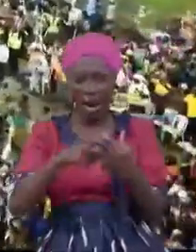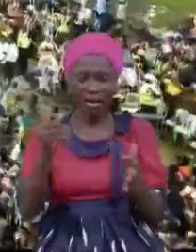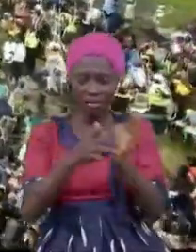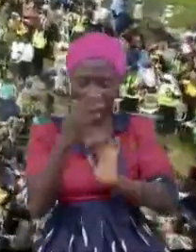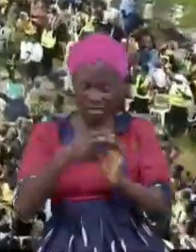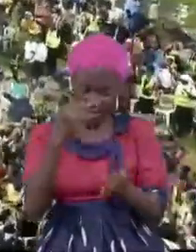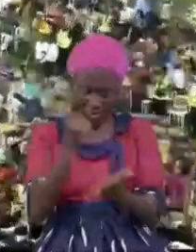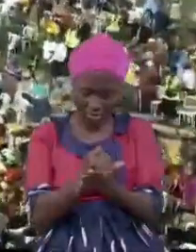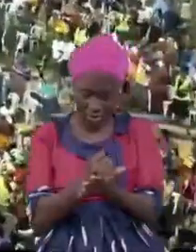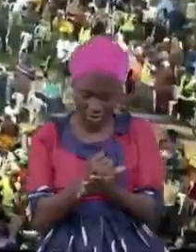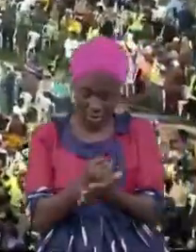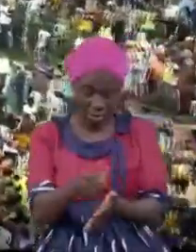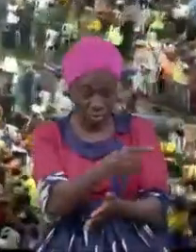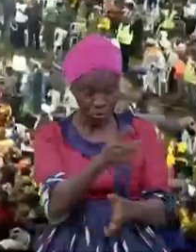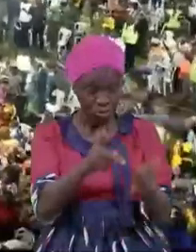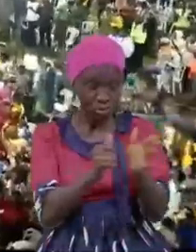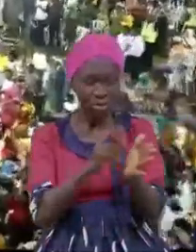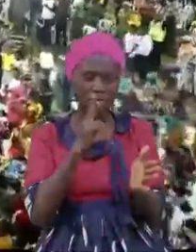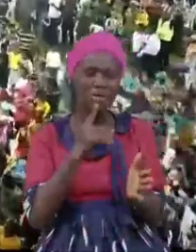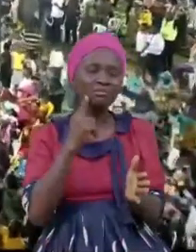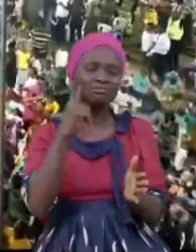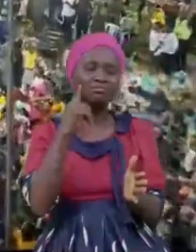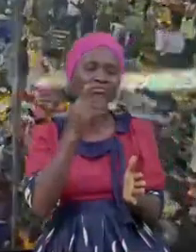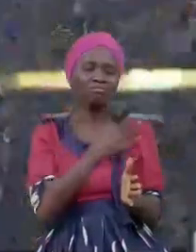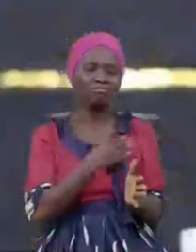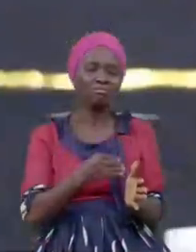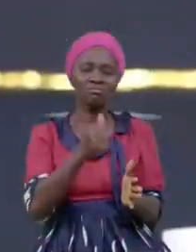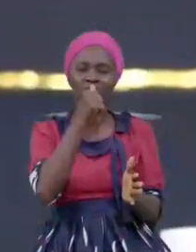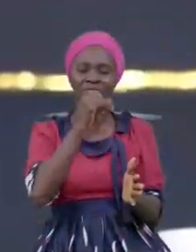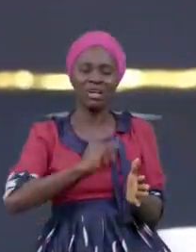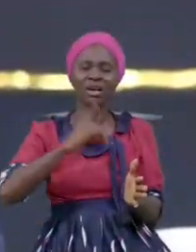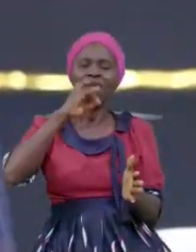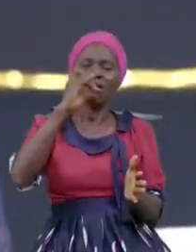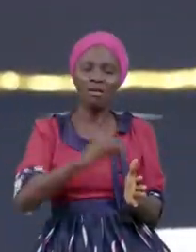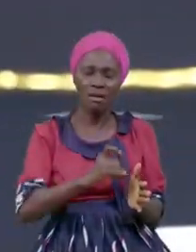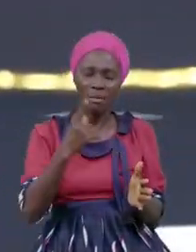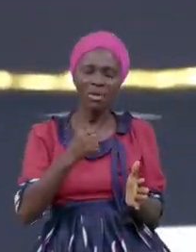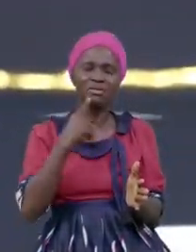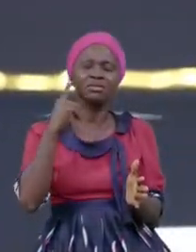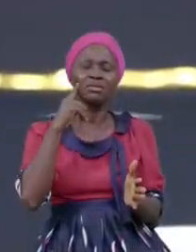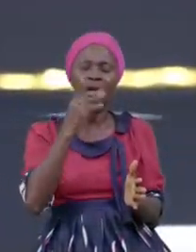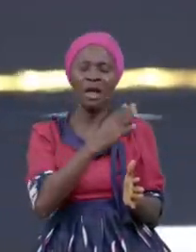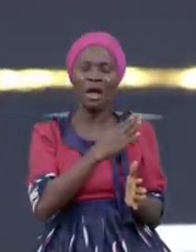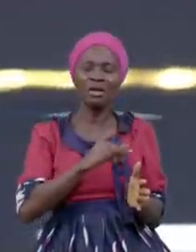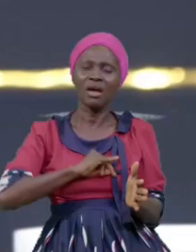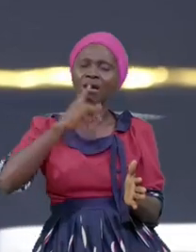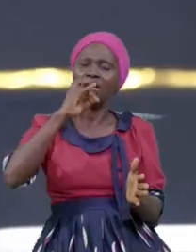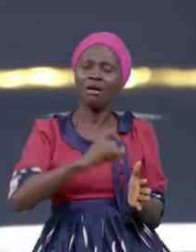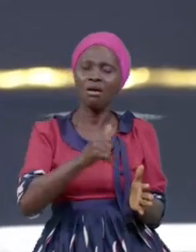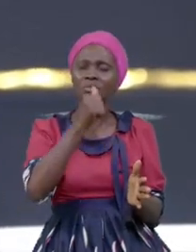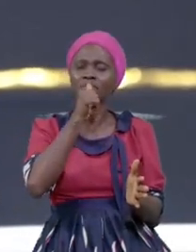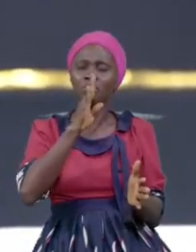Jésus. Ceux qui sont sourds et muets, je commande surdité, je commande au mutisme.